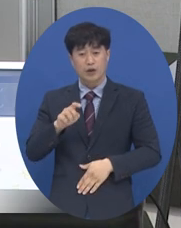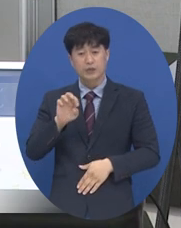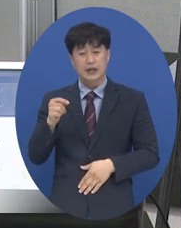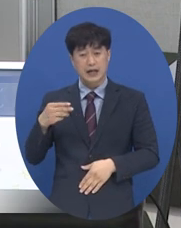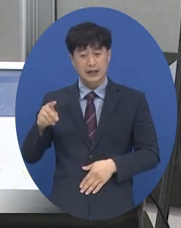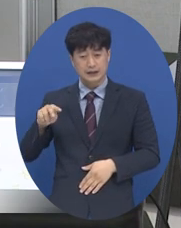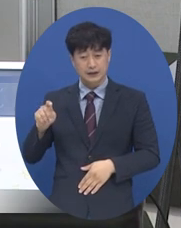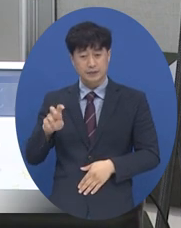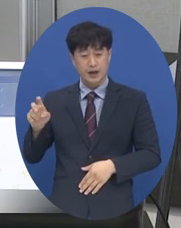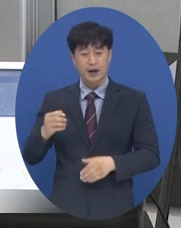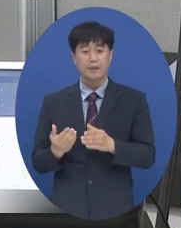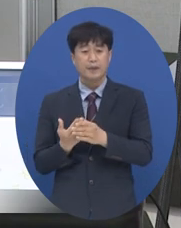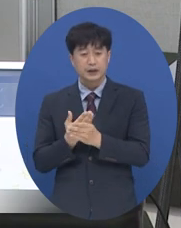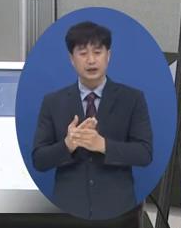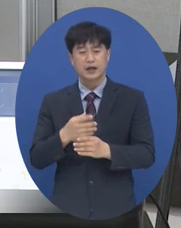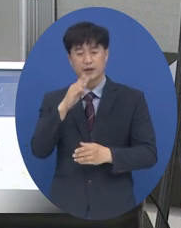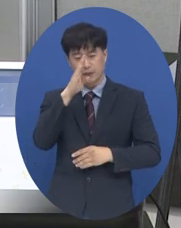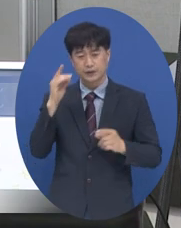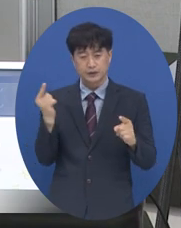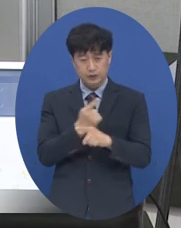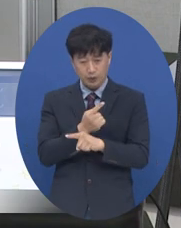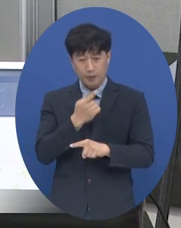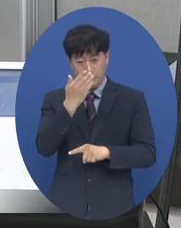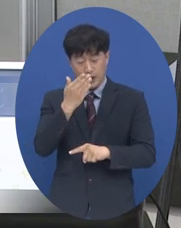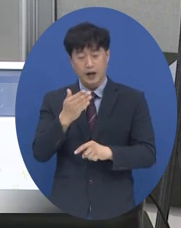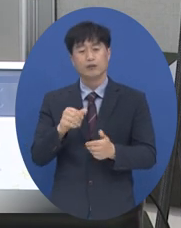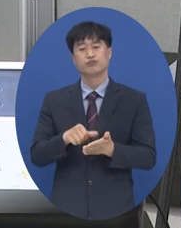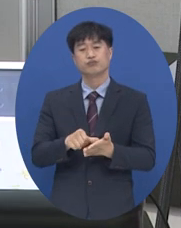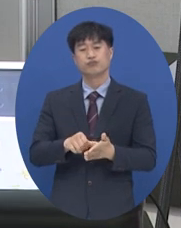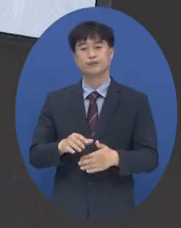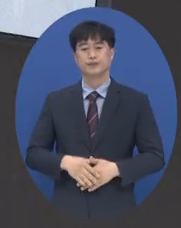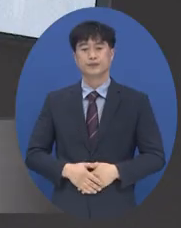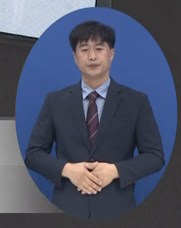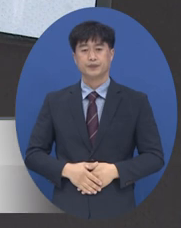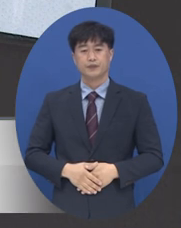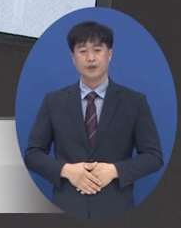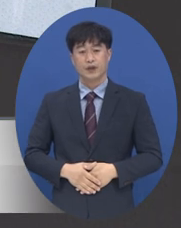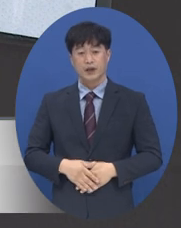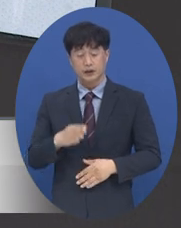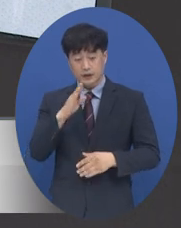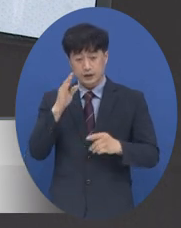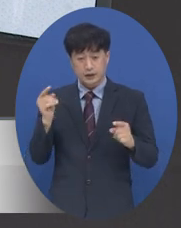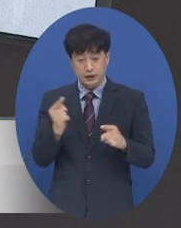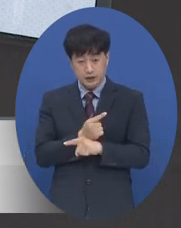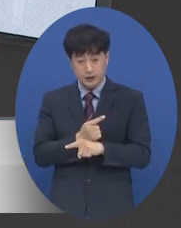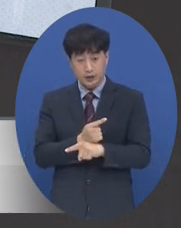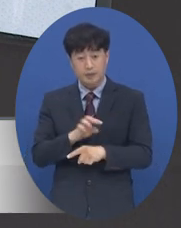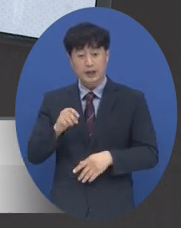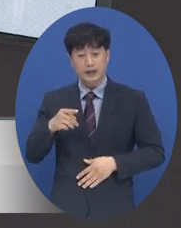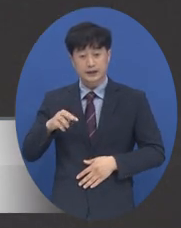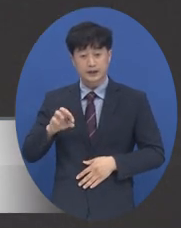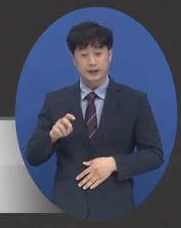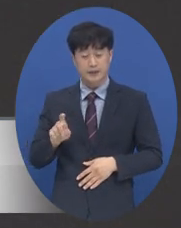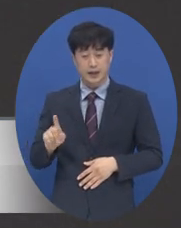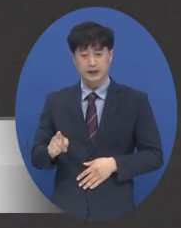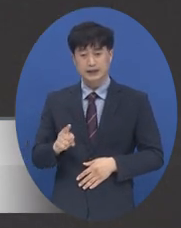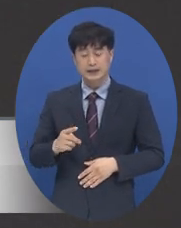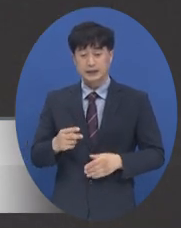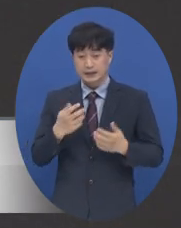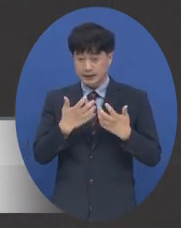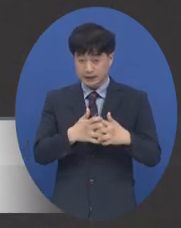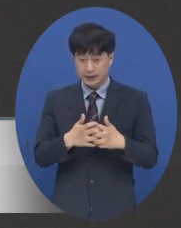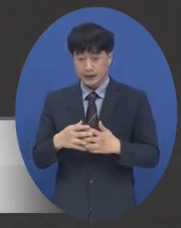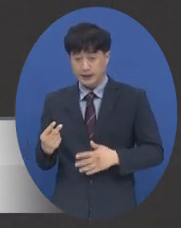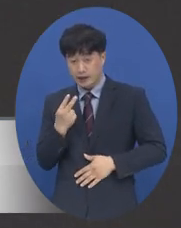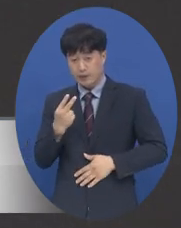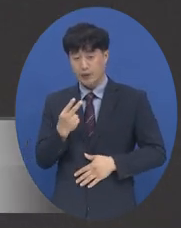반창고에 플라즈마를 발생해서 상처 치료가 가능하게 만드는 제품입니다. 치료용 플라즈마 시스템은 기계적 시험과 생물학적 시험을